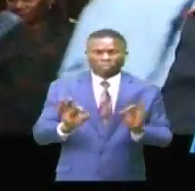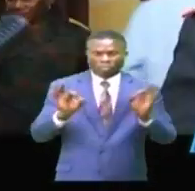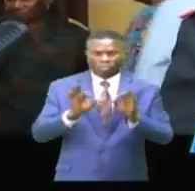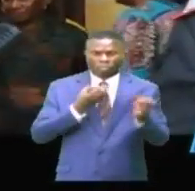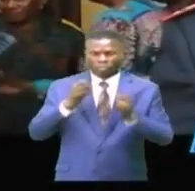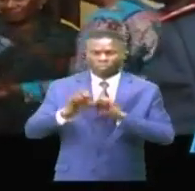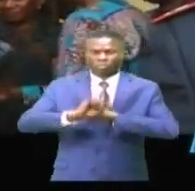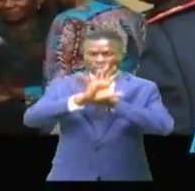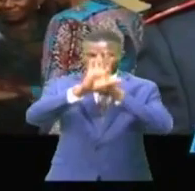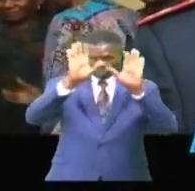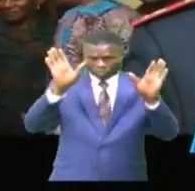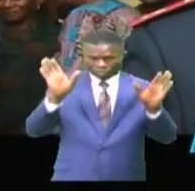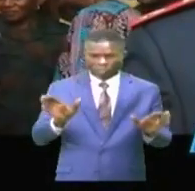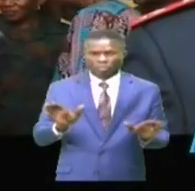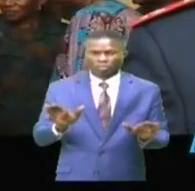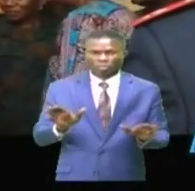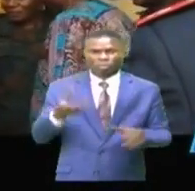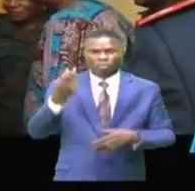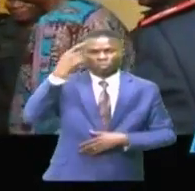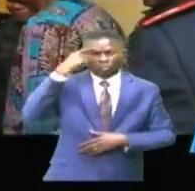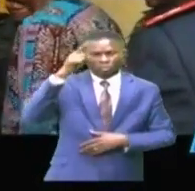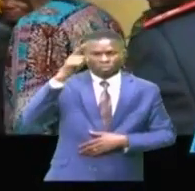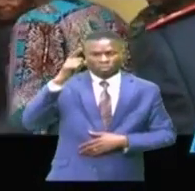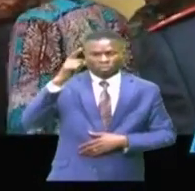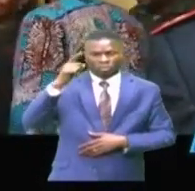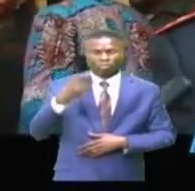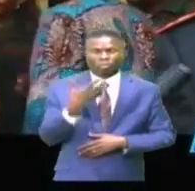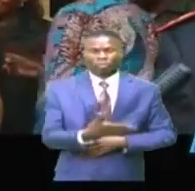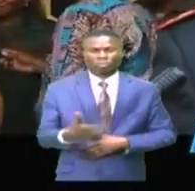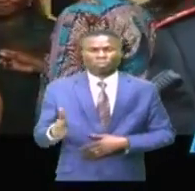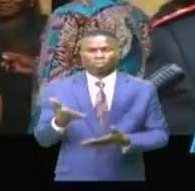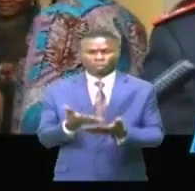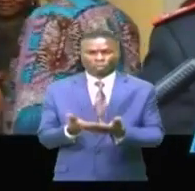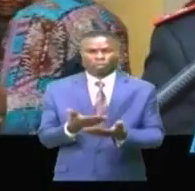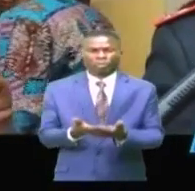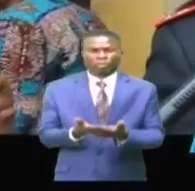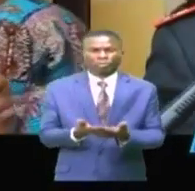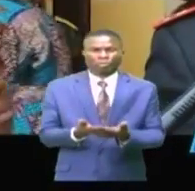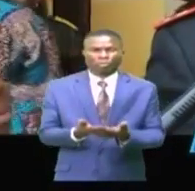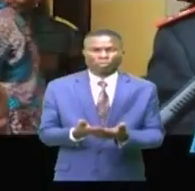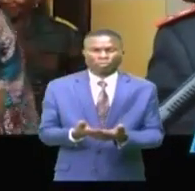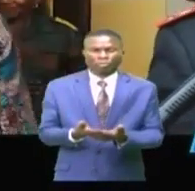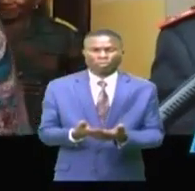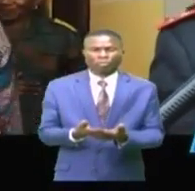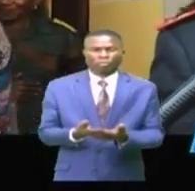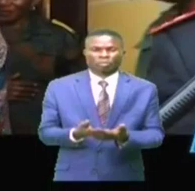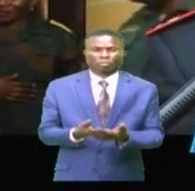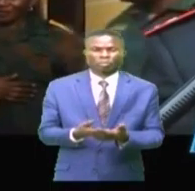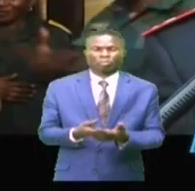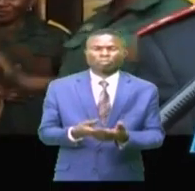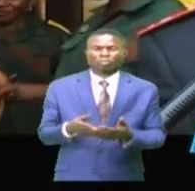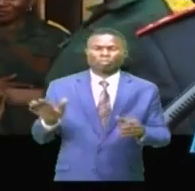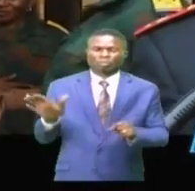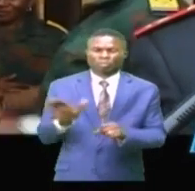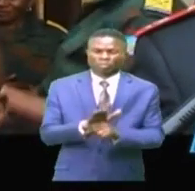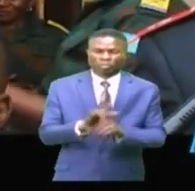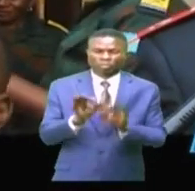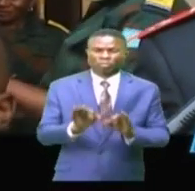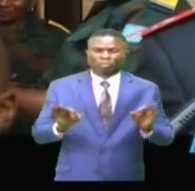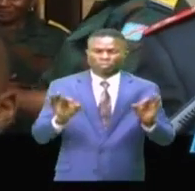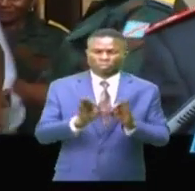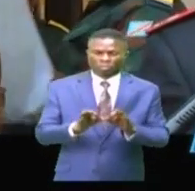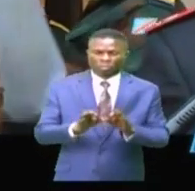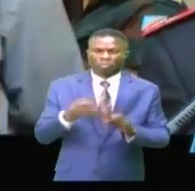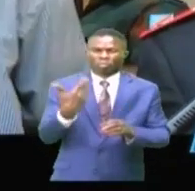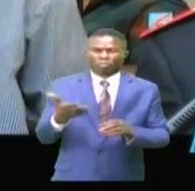sur cette matière aussi bien émaillée de complexité